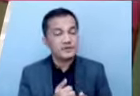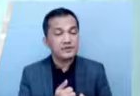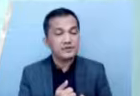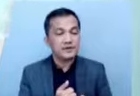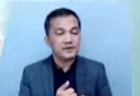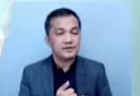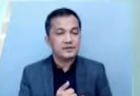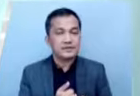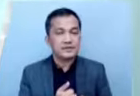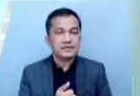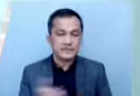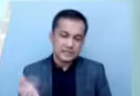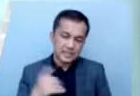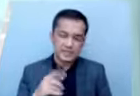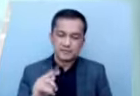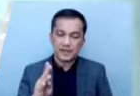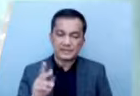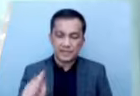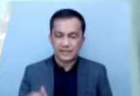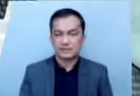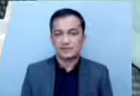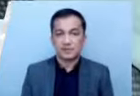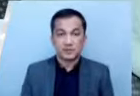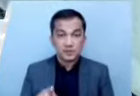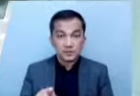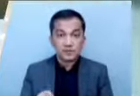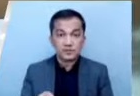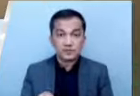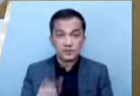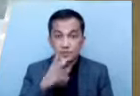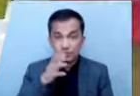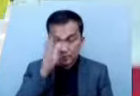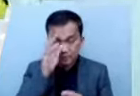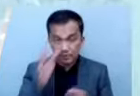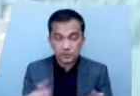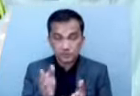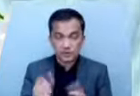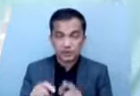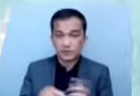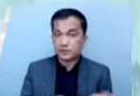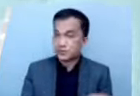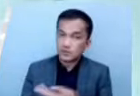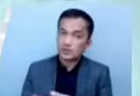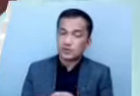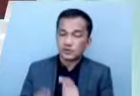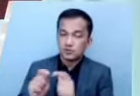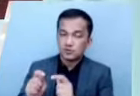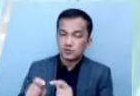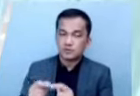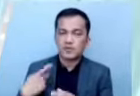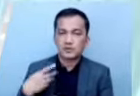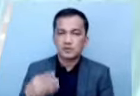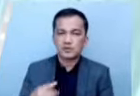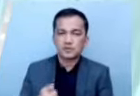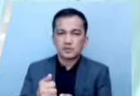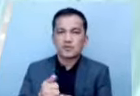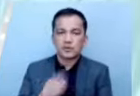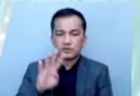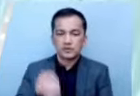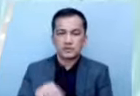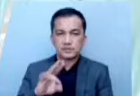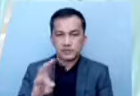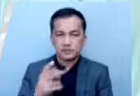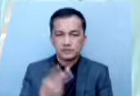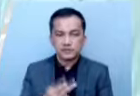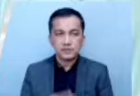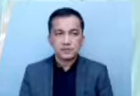Tarabasa. Para mainganyo ang mga magulang na ipa-tutor ang anak, meron silang ayudang 4,700 pesos. Nung ako ang